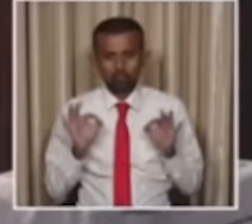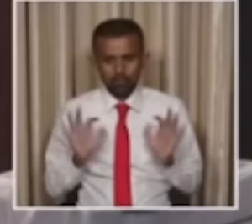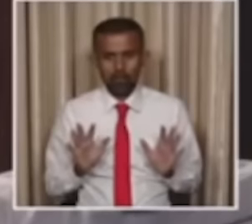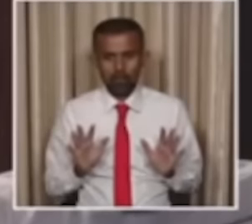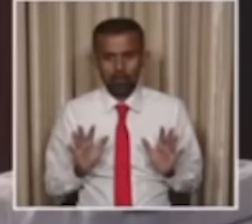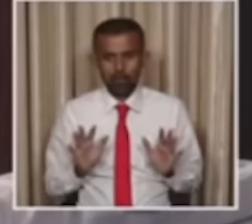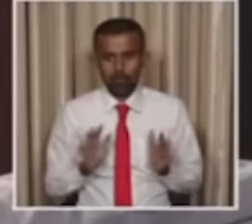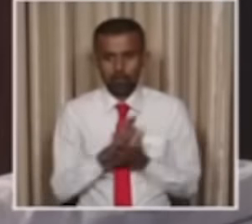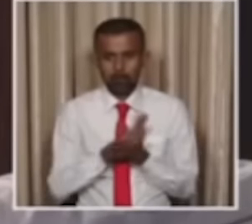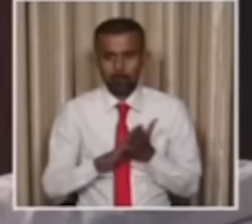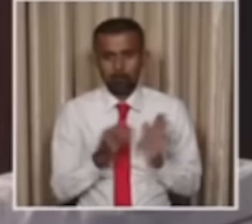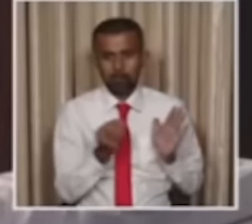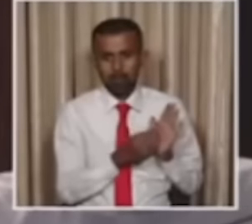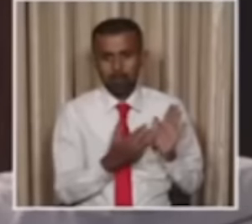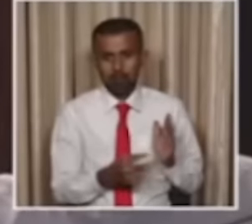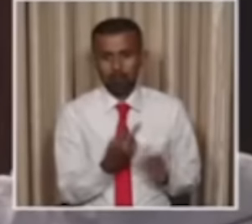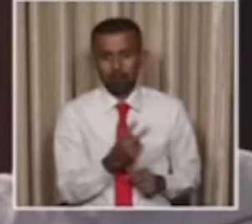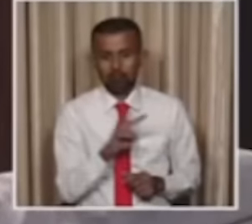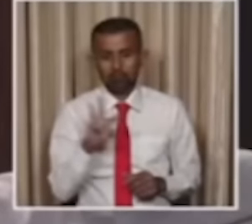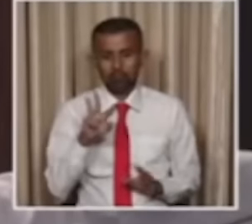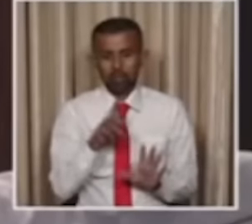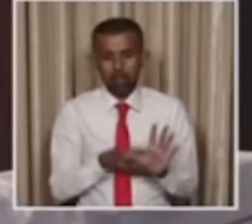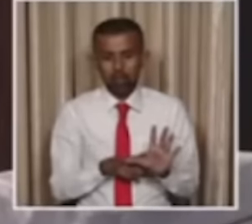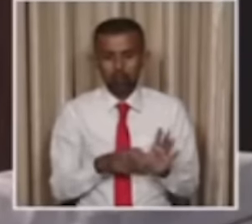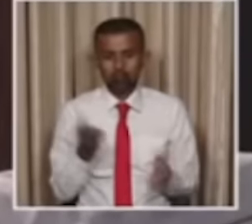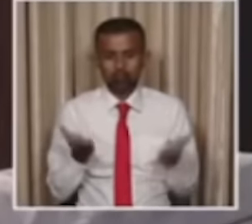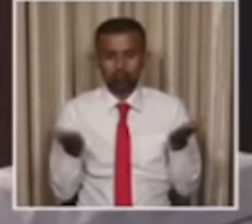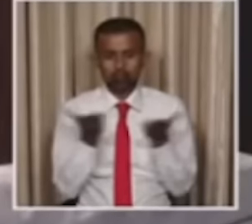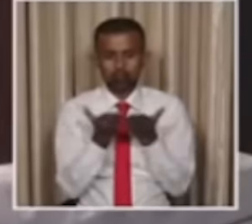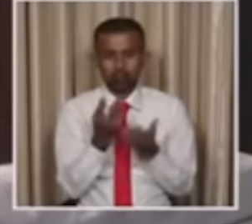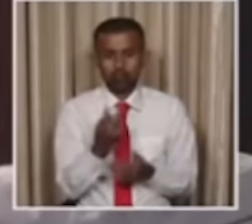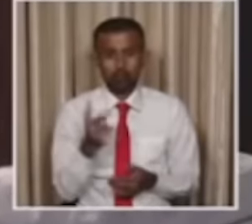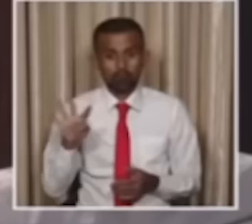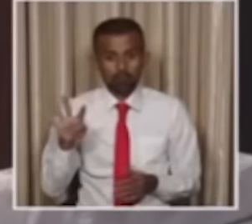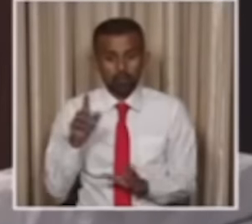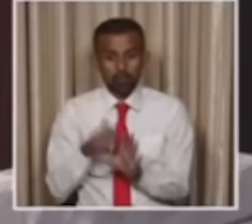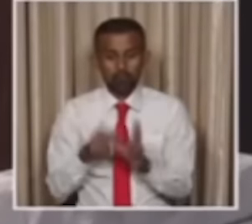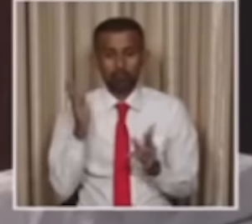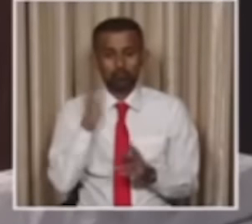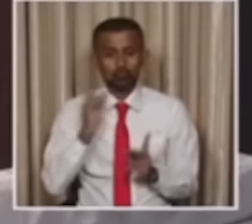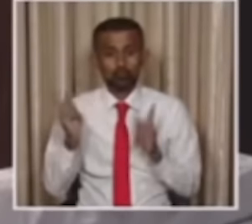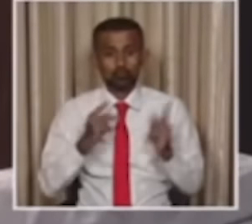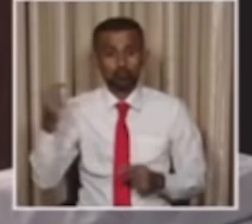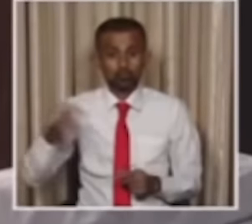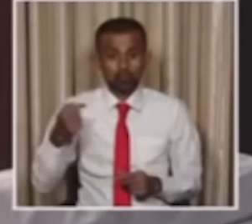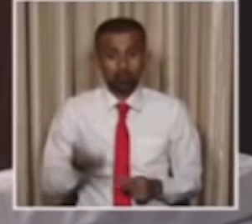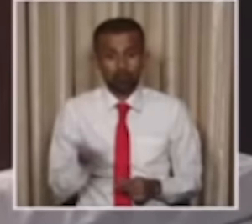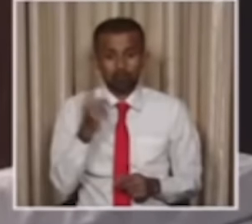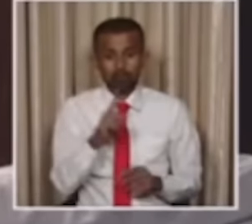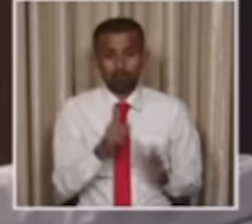මේක ඉතාමත් පැහැදිලිව පෙන්වලා තිනවා 2023 වර්ෂයට සාපේක්ෂව 2024දී සංචාරක වැඩි වෙලා තියෙනවා.